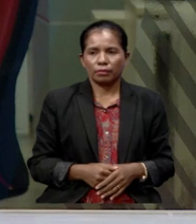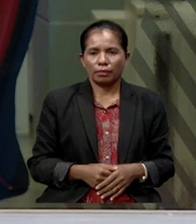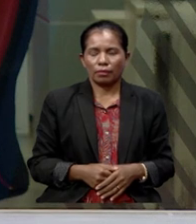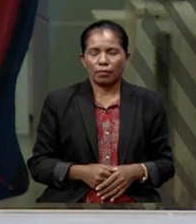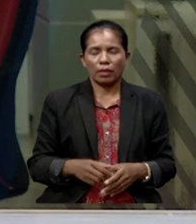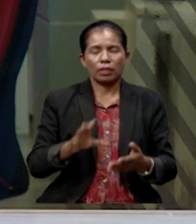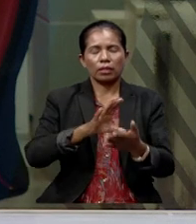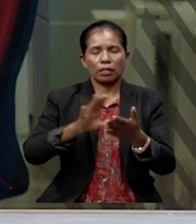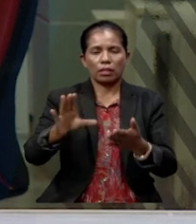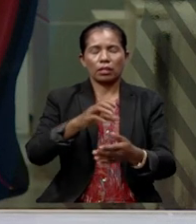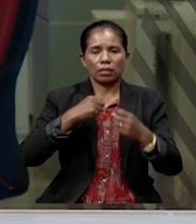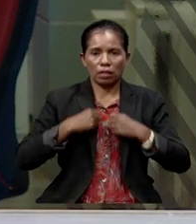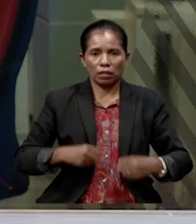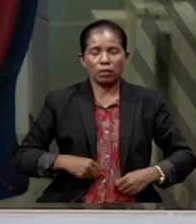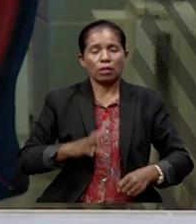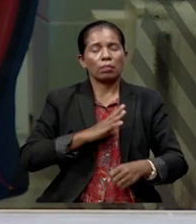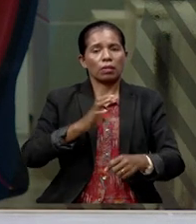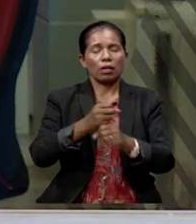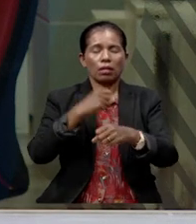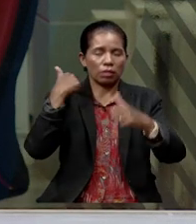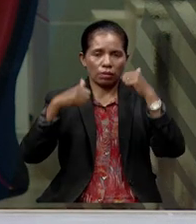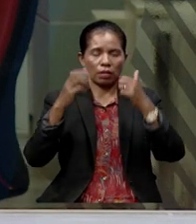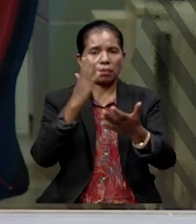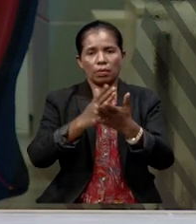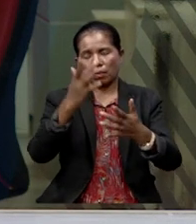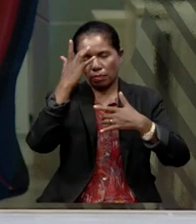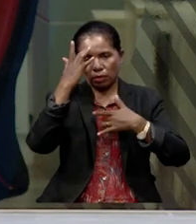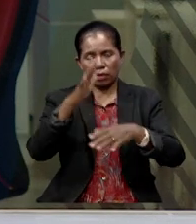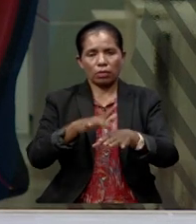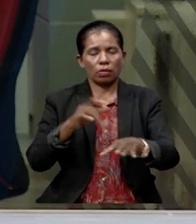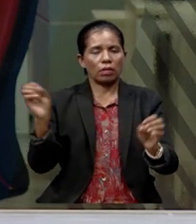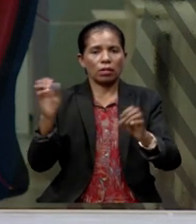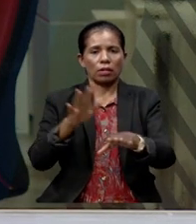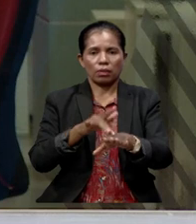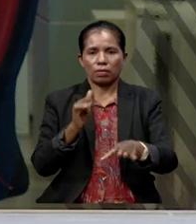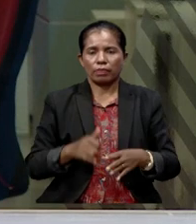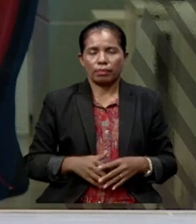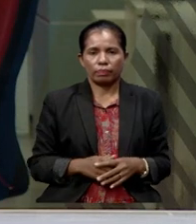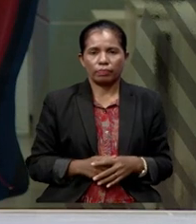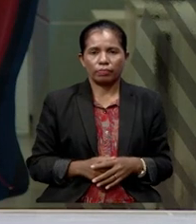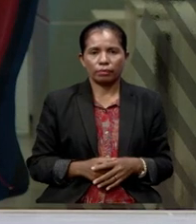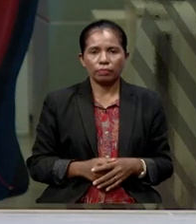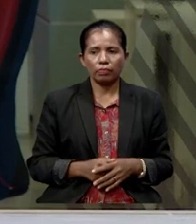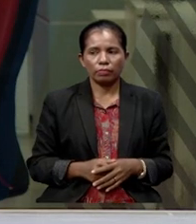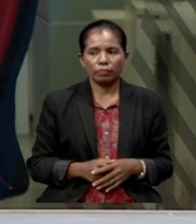Centro Saúde Tirilolo Baucau halau atividade de prevenção bemores hadaet nola hadaet.